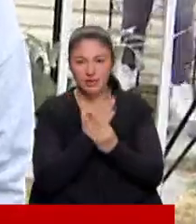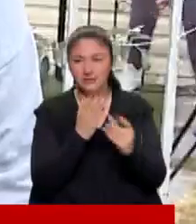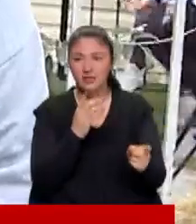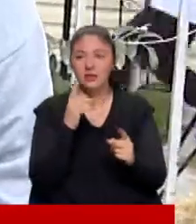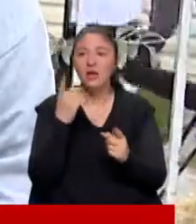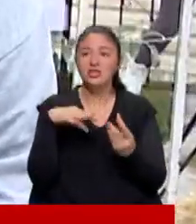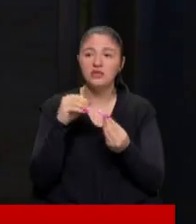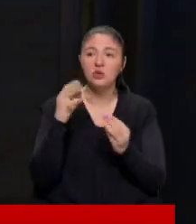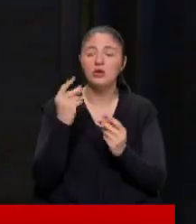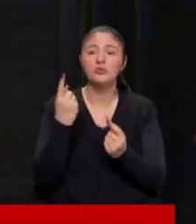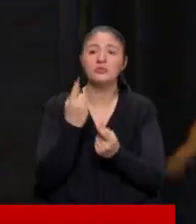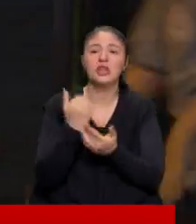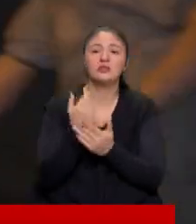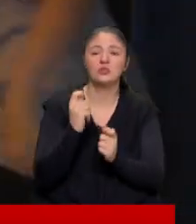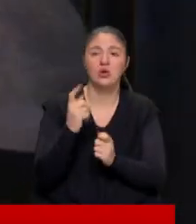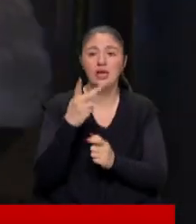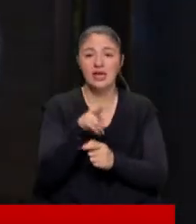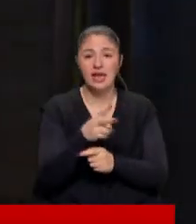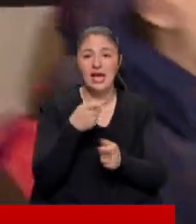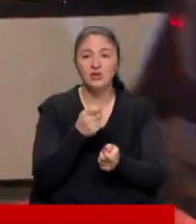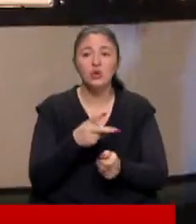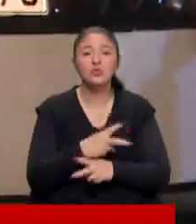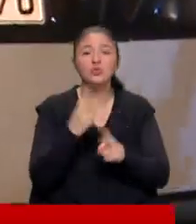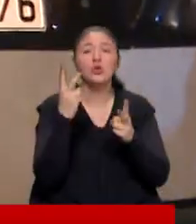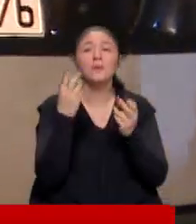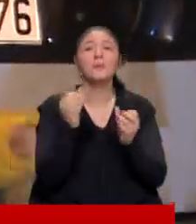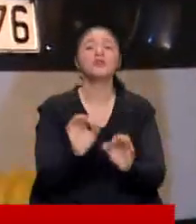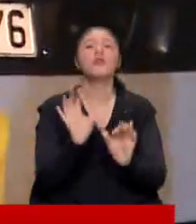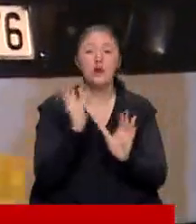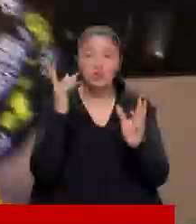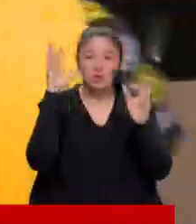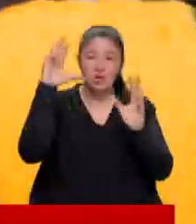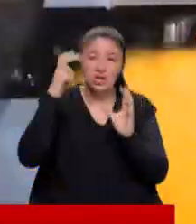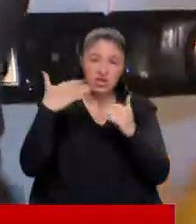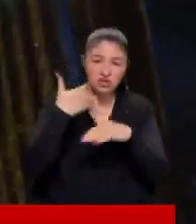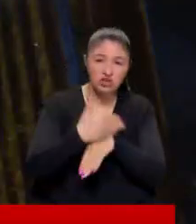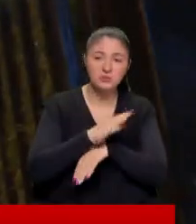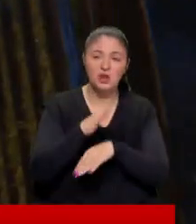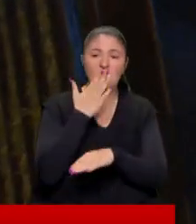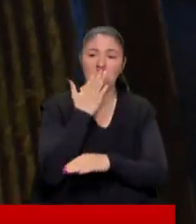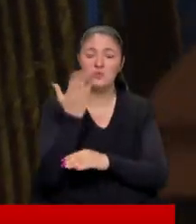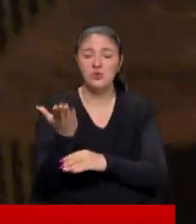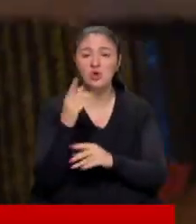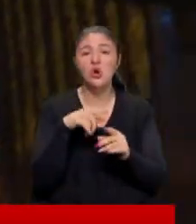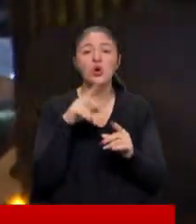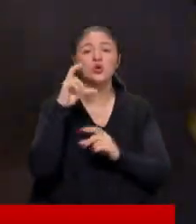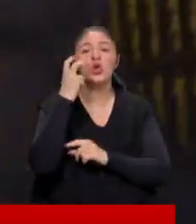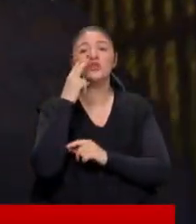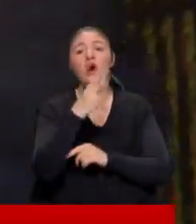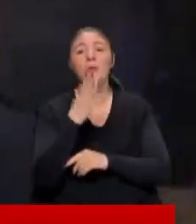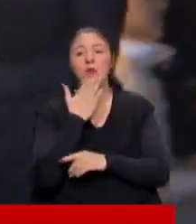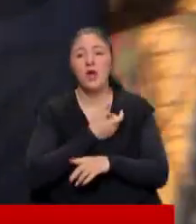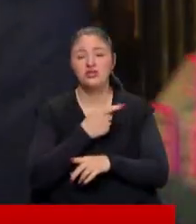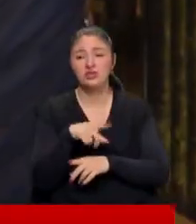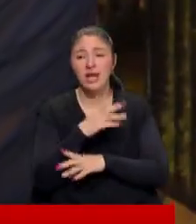olmuyor. Bir şey yapamıyorum maalesef. İkili eğitimle gün doğmadan başlayan ve gün battıktan sonra biten okul. Gün yüzü görmeyen